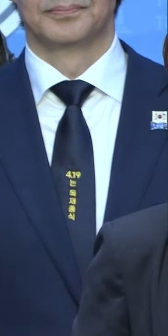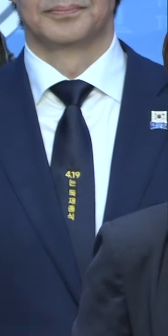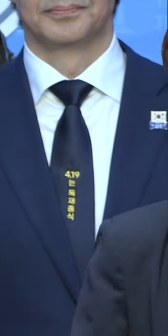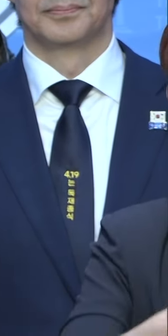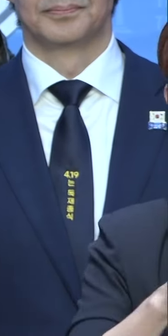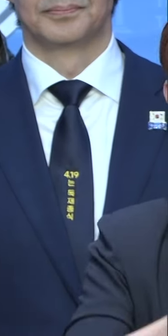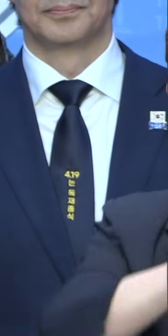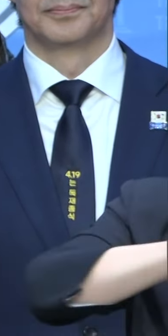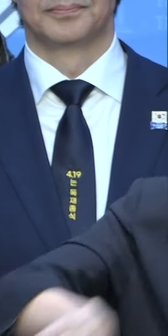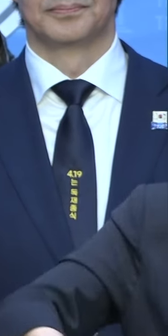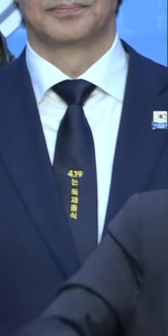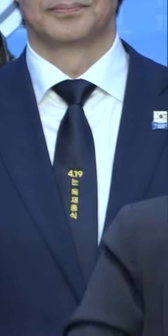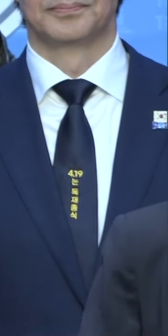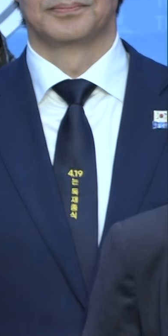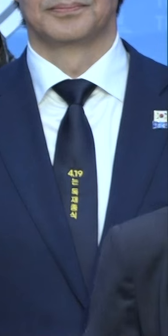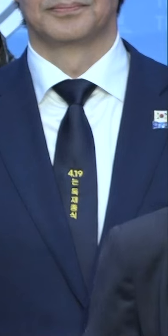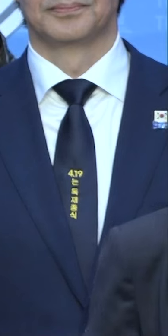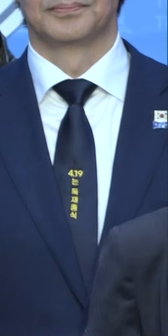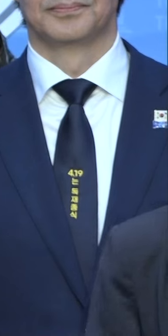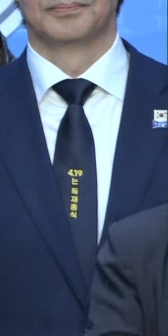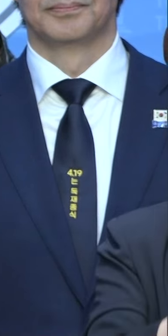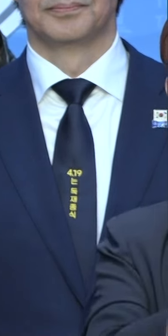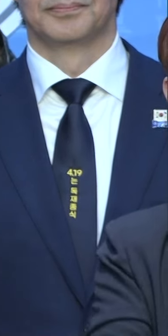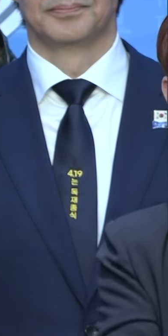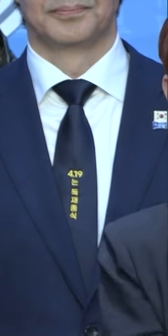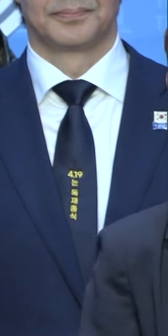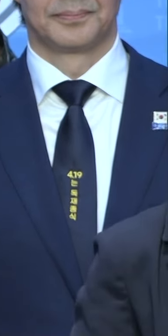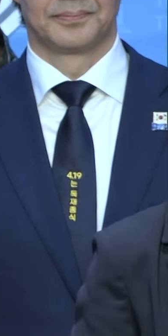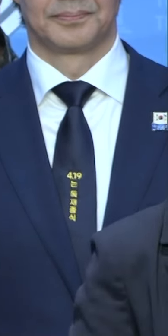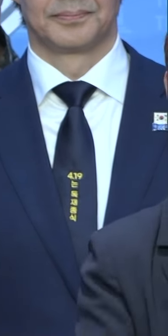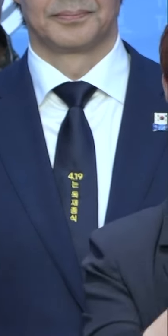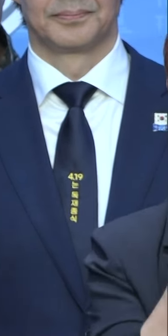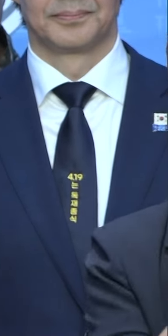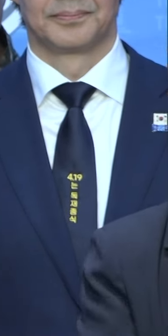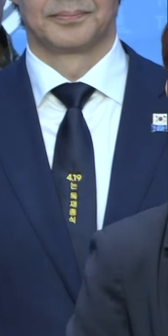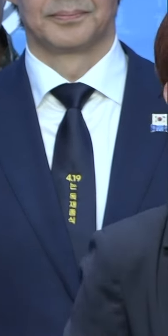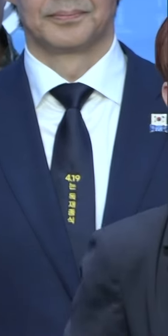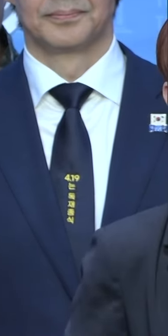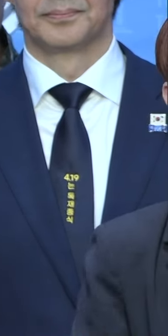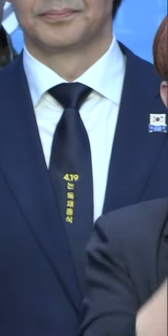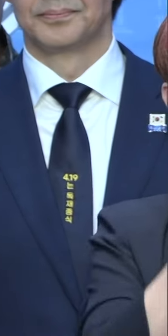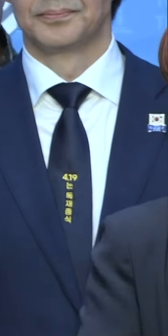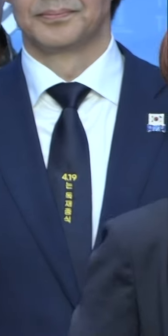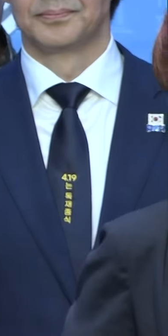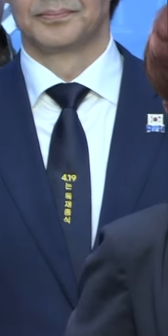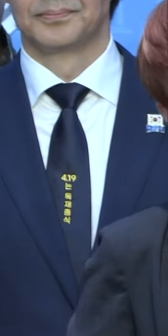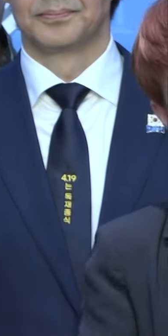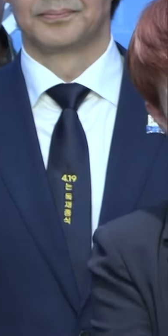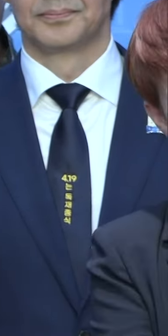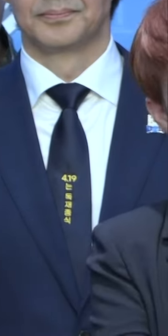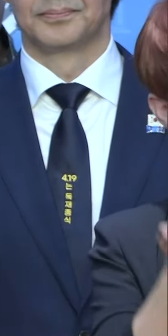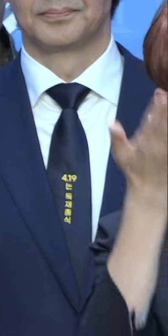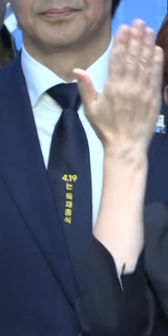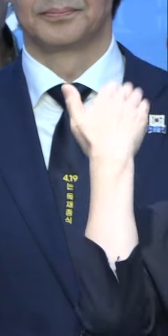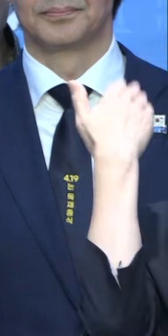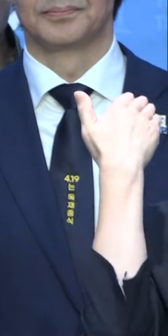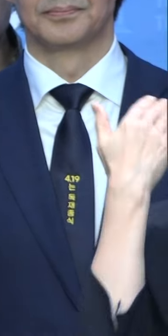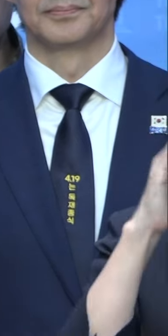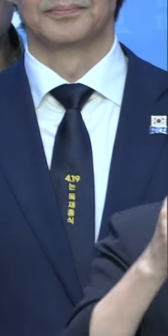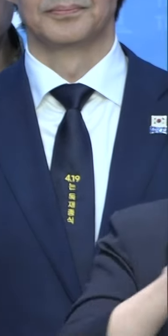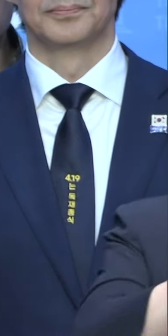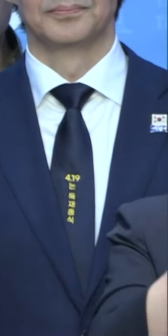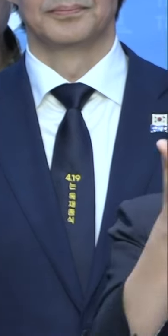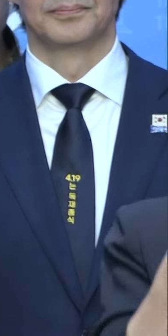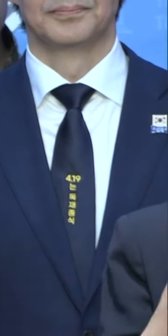마음을 외면하고 어떻게 군통수권자 할 수 있겠습니까 저 윤석 대통령께서 과거에 국민들게